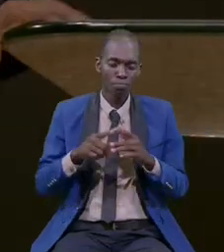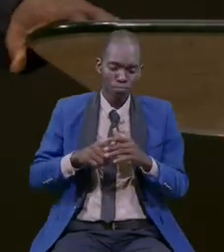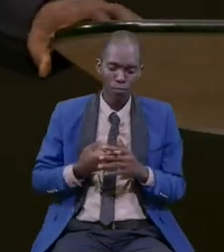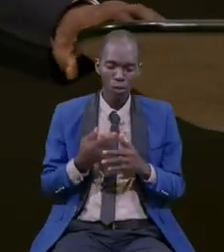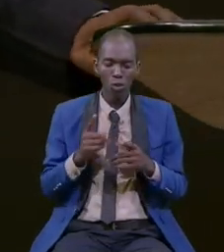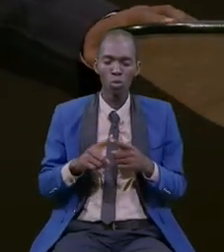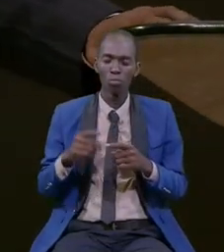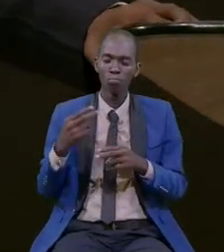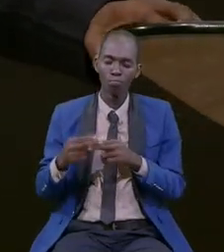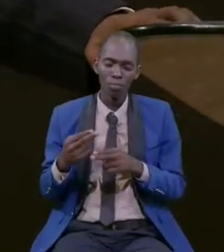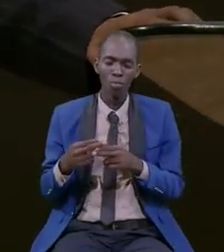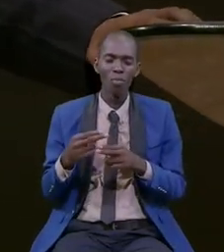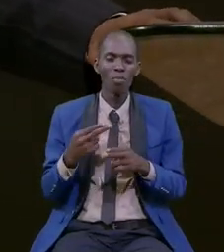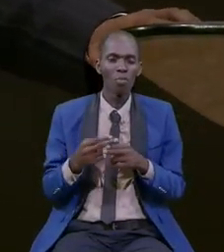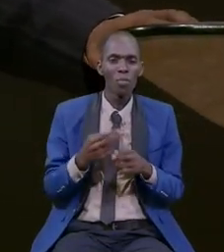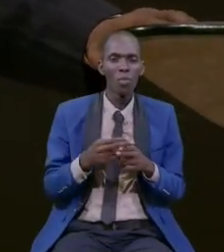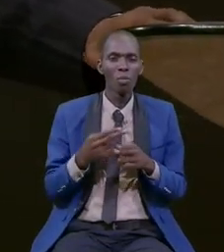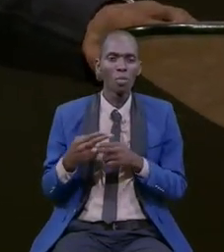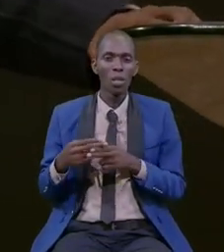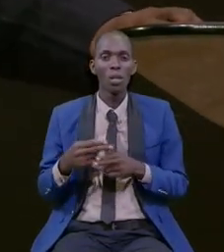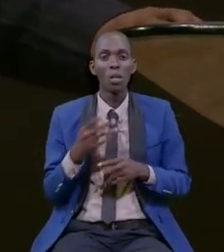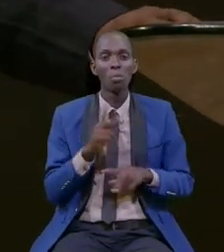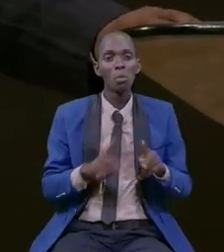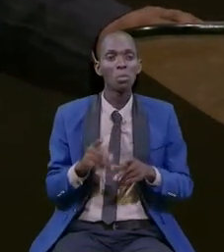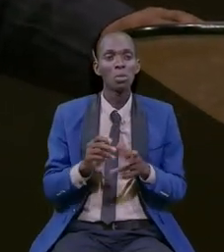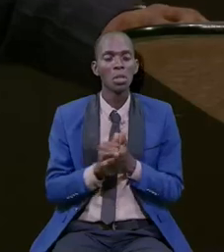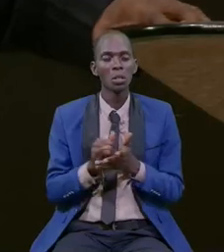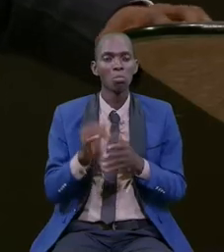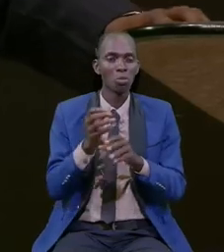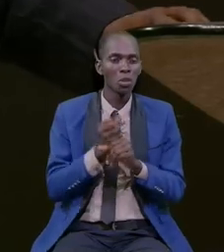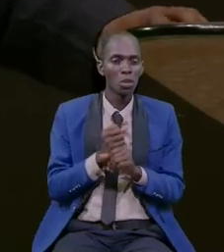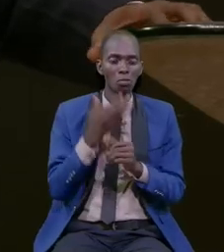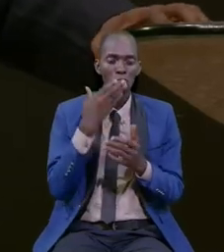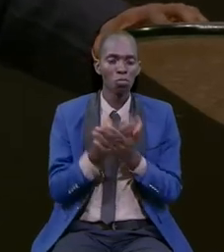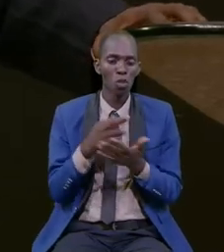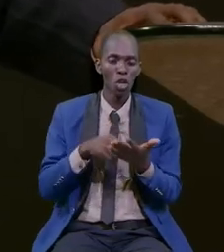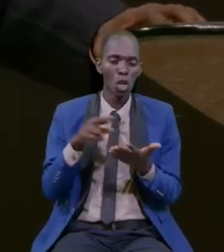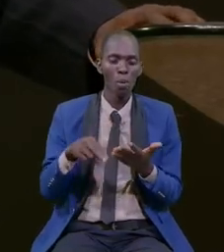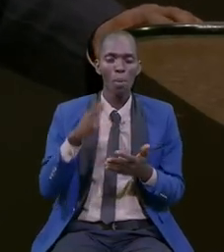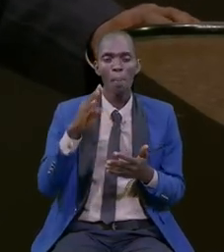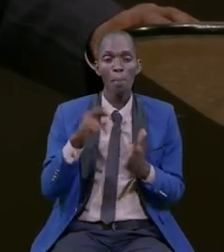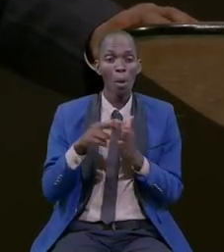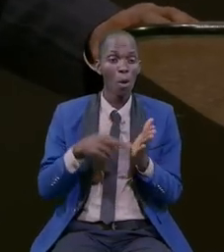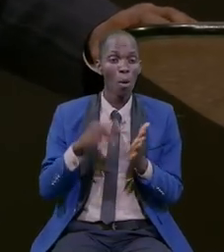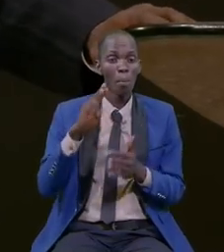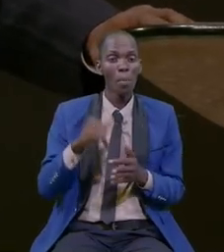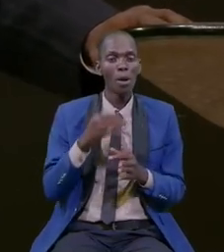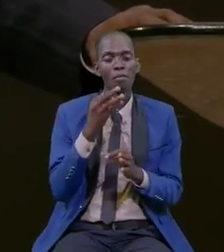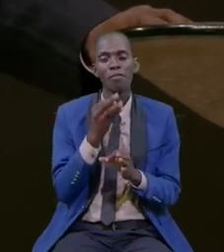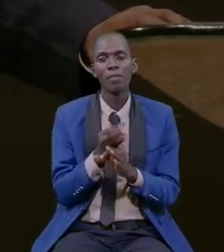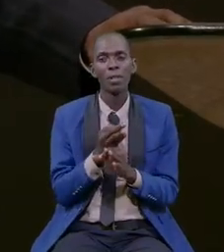anciens les gens qui ont reçu le bon témoignage par la foi et la liste devait